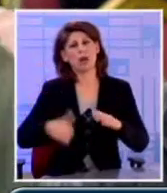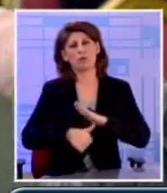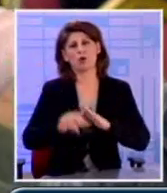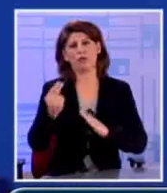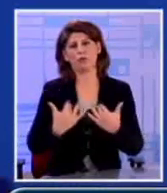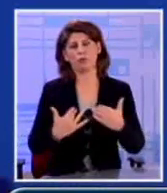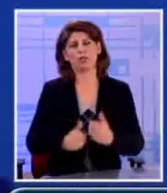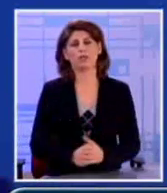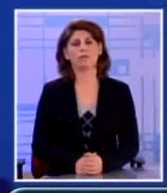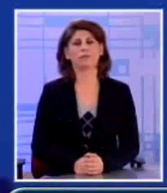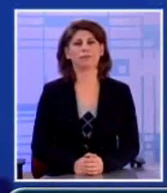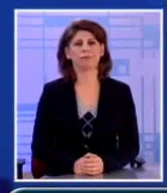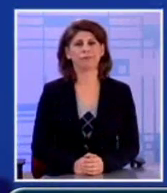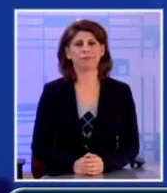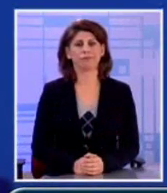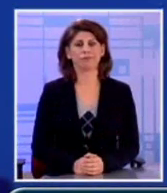Βουλής.